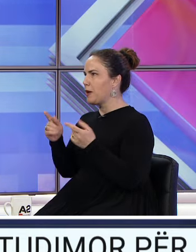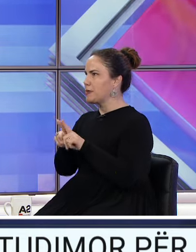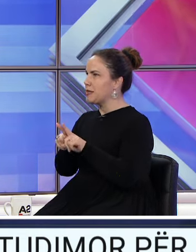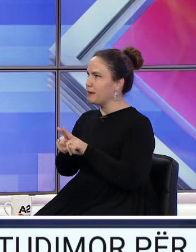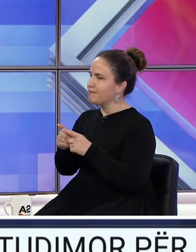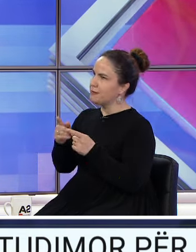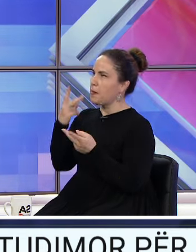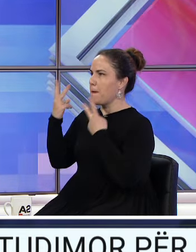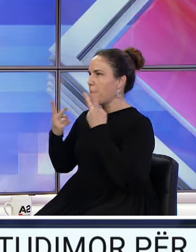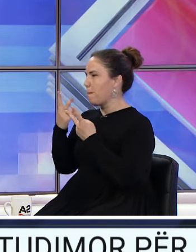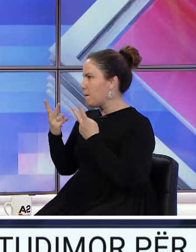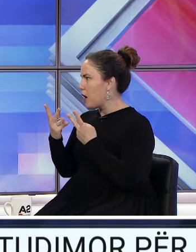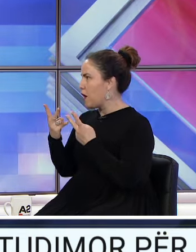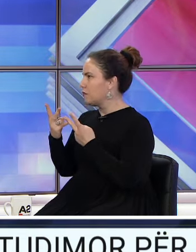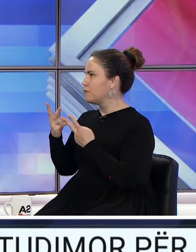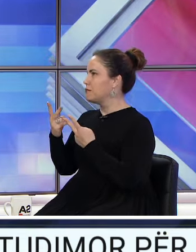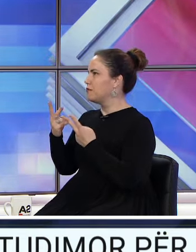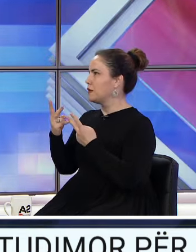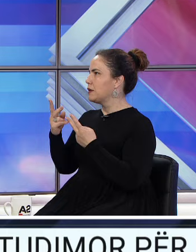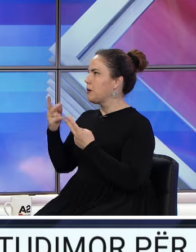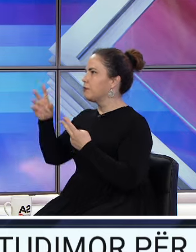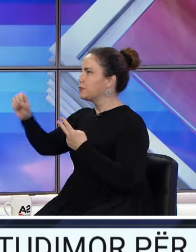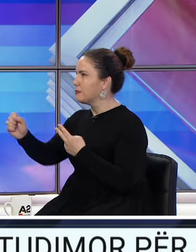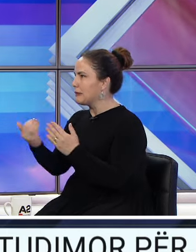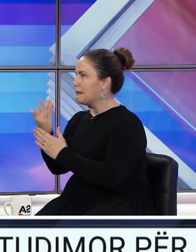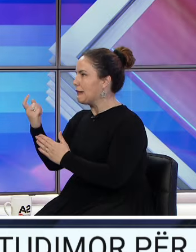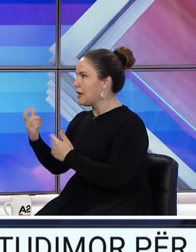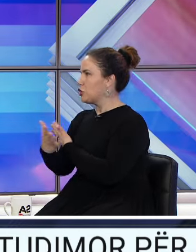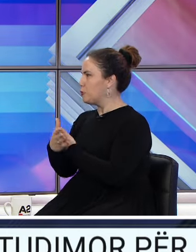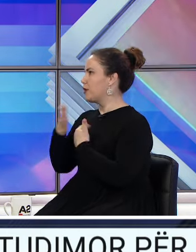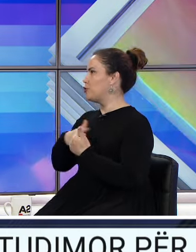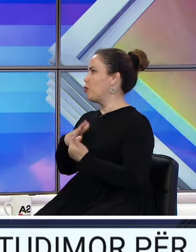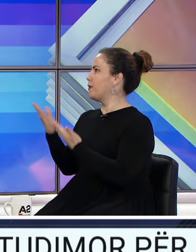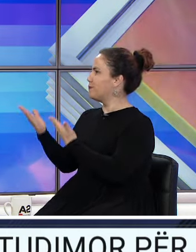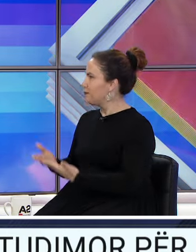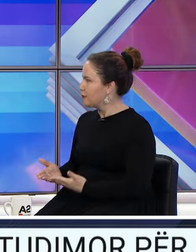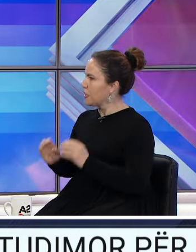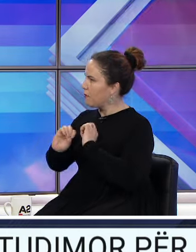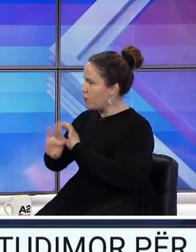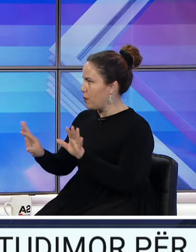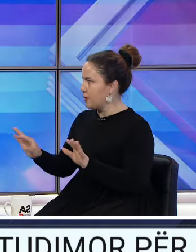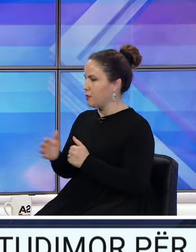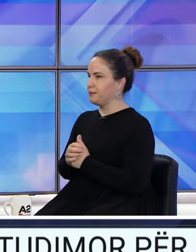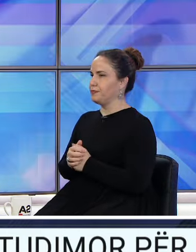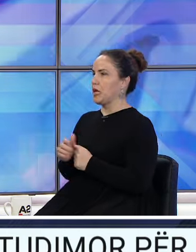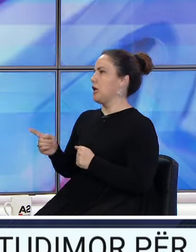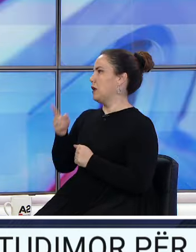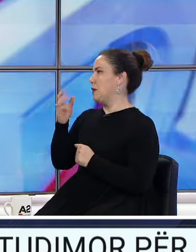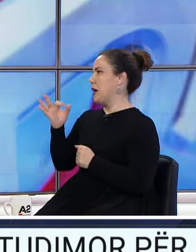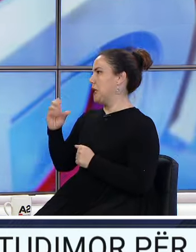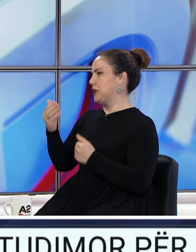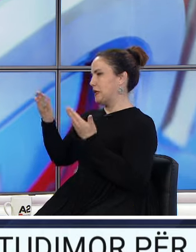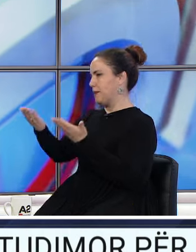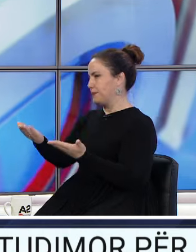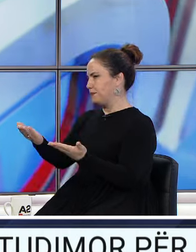këtyre problematikave, kështu që jemi sy e vesh tani për të parë Drita se çfarë janë këto tre laboratorë të rinë dhe si do t'i vinë në ndihmë